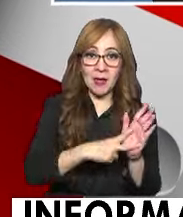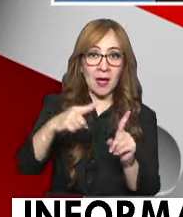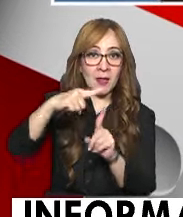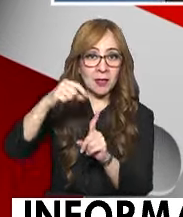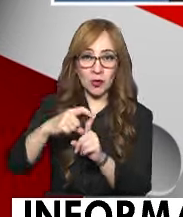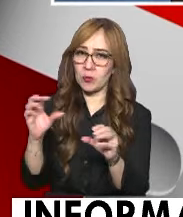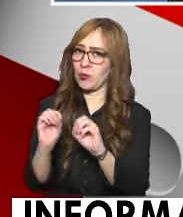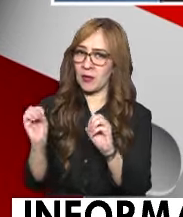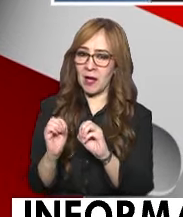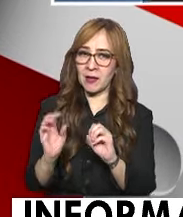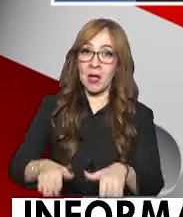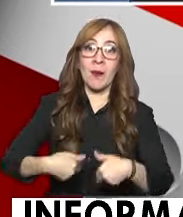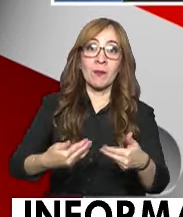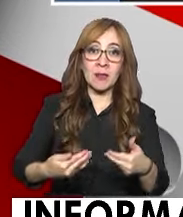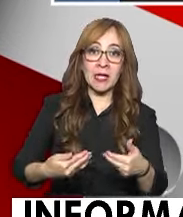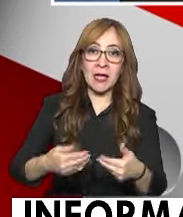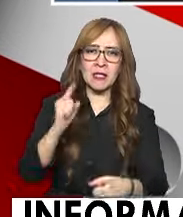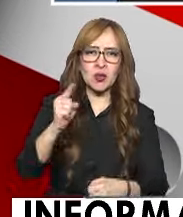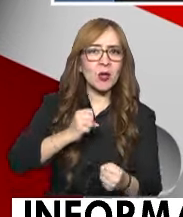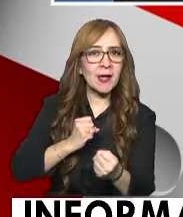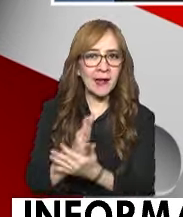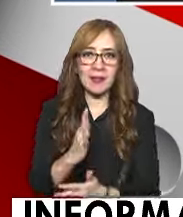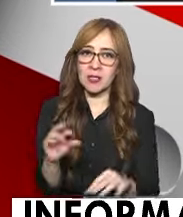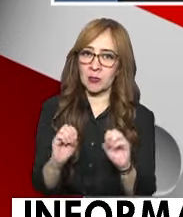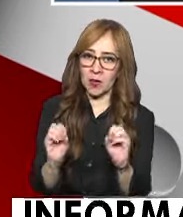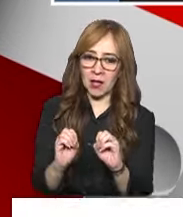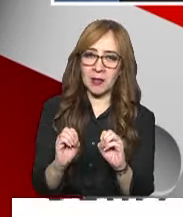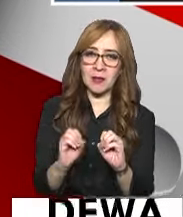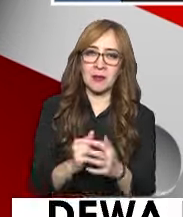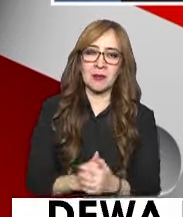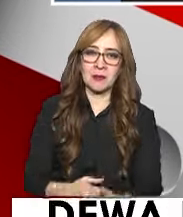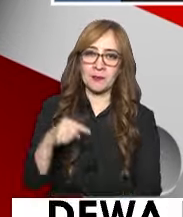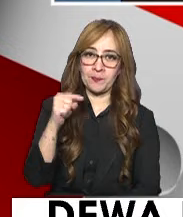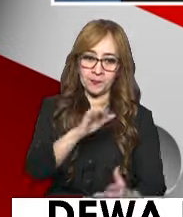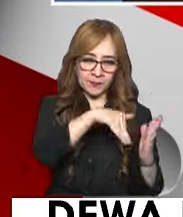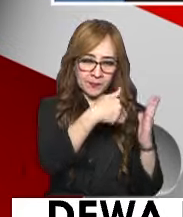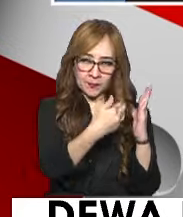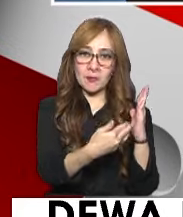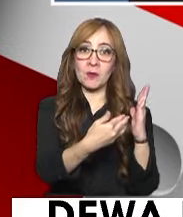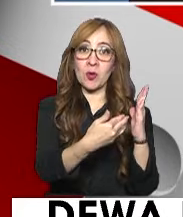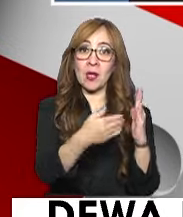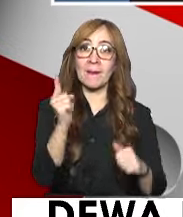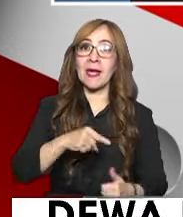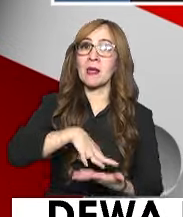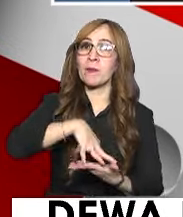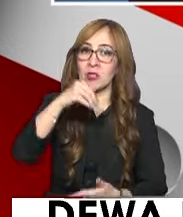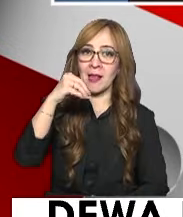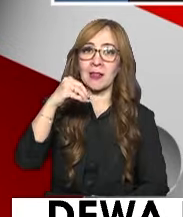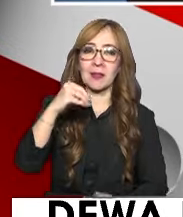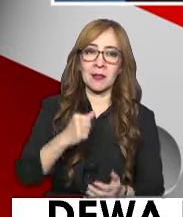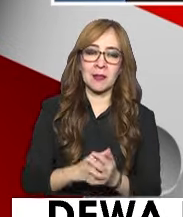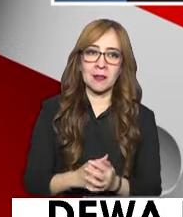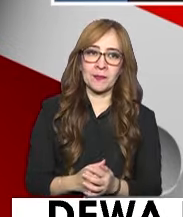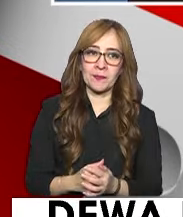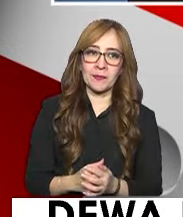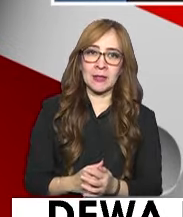memberikan hal-hal yang gratis seperti buku dan lain sebagainya memang ini program dari pusat jadi sehingga tidak